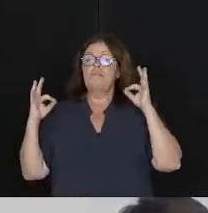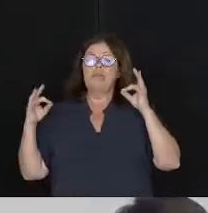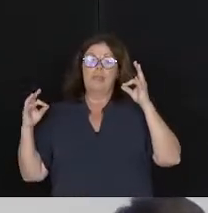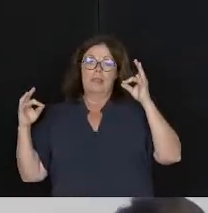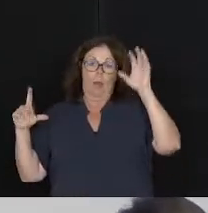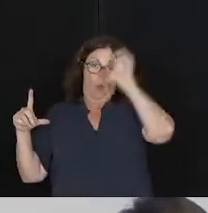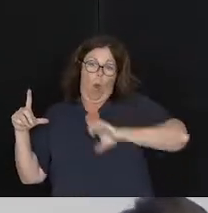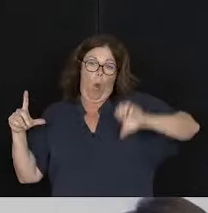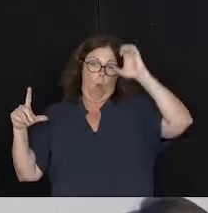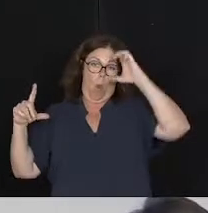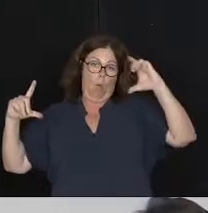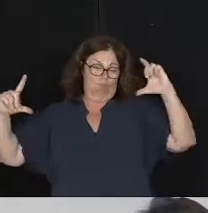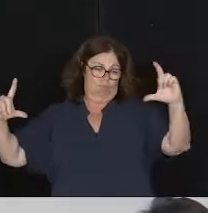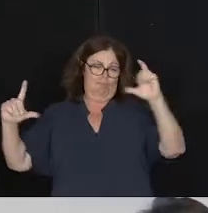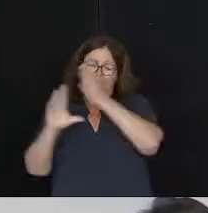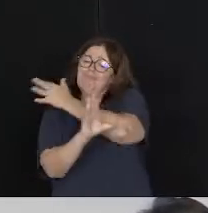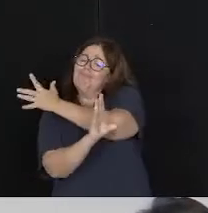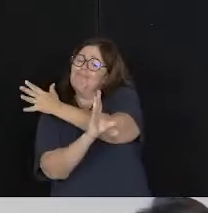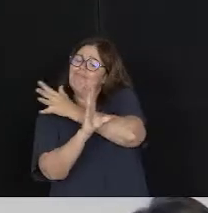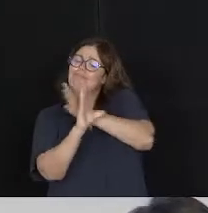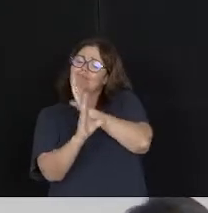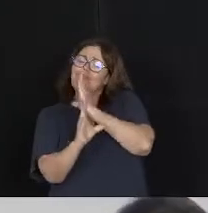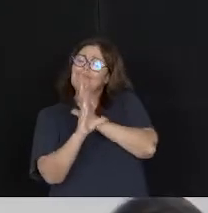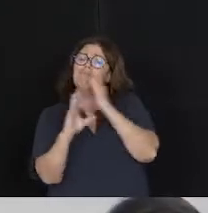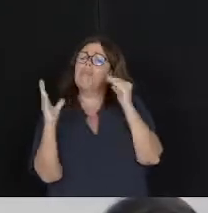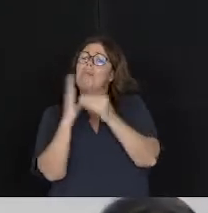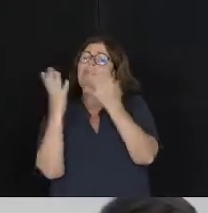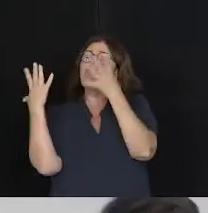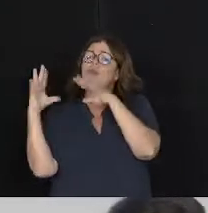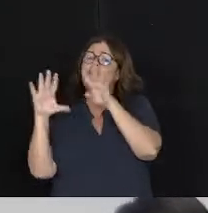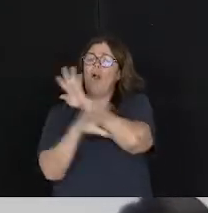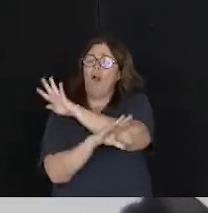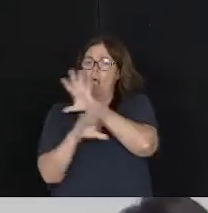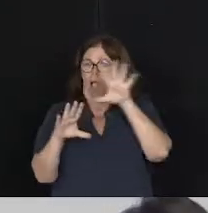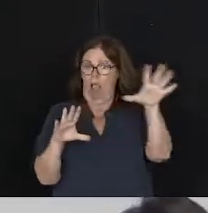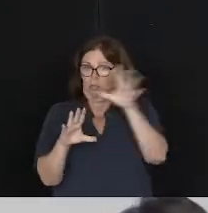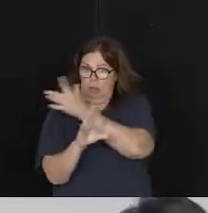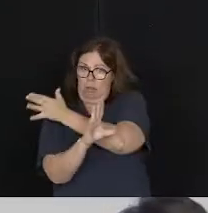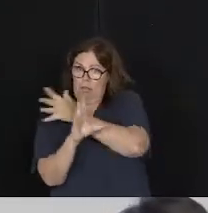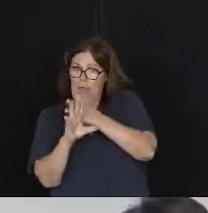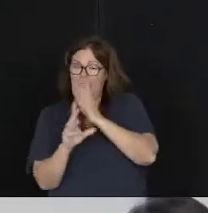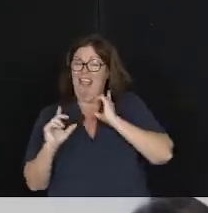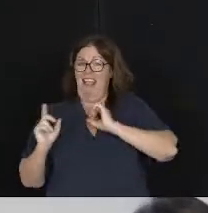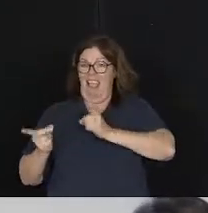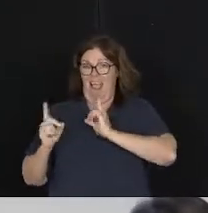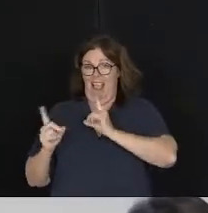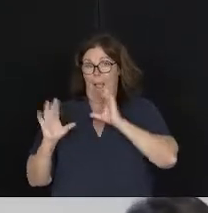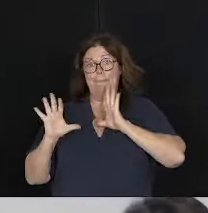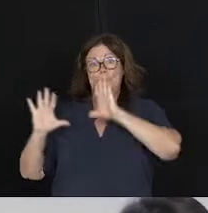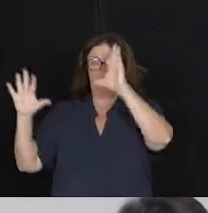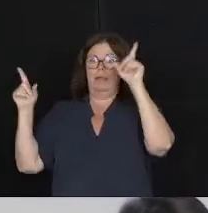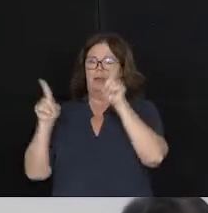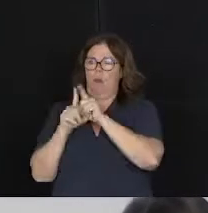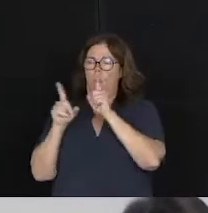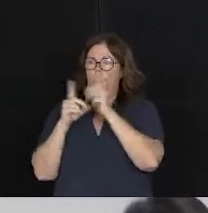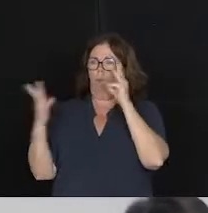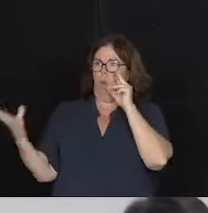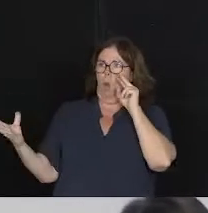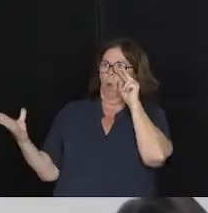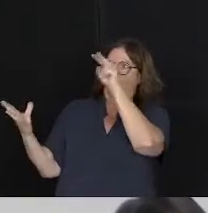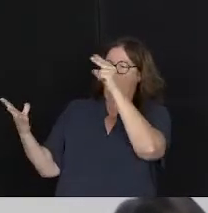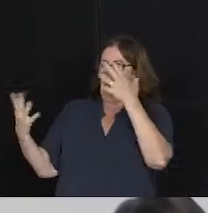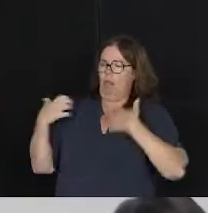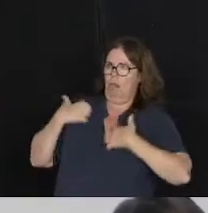hein, jusqu'en 1940, on peut dire que la guerre constitue un horizon d'attente pour les sociétés européennes. Un horizon